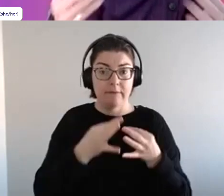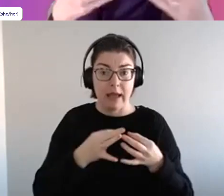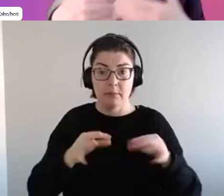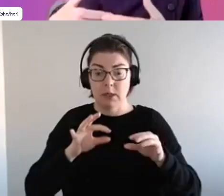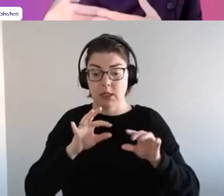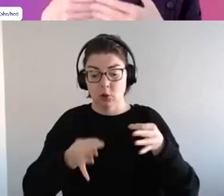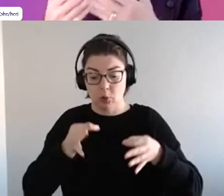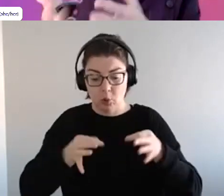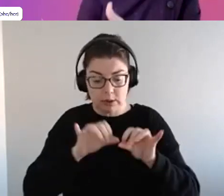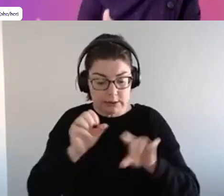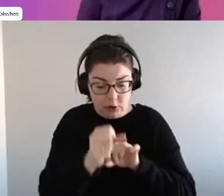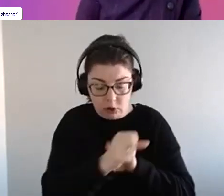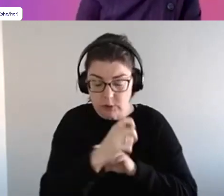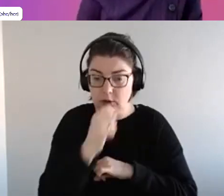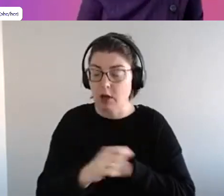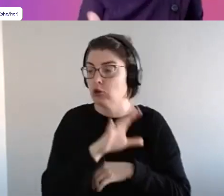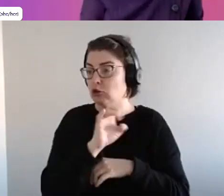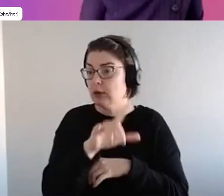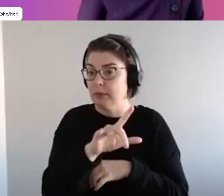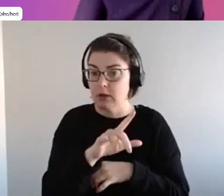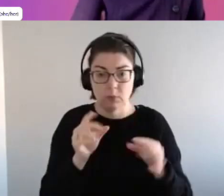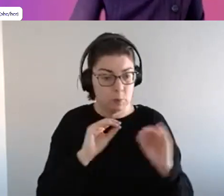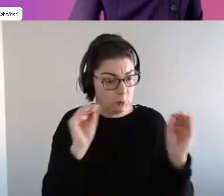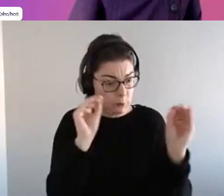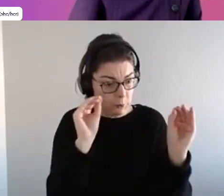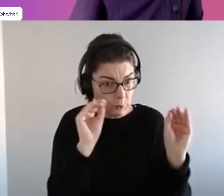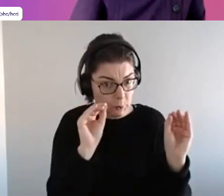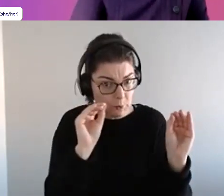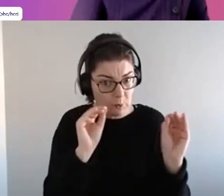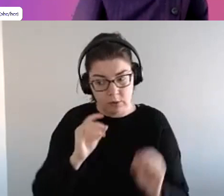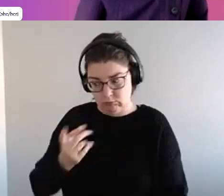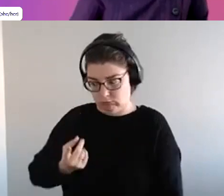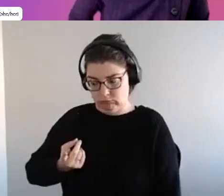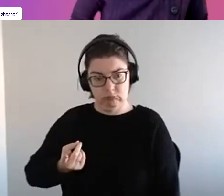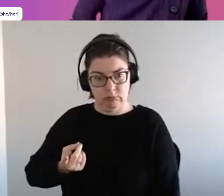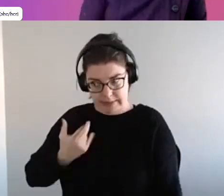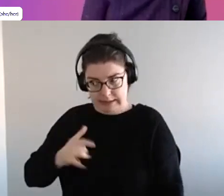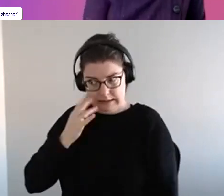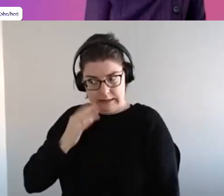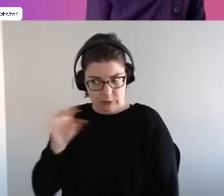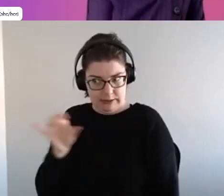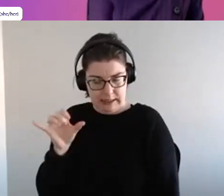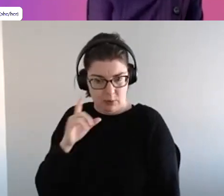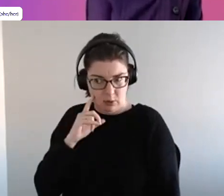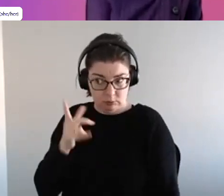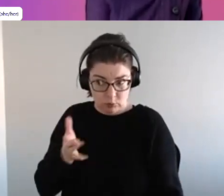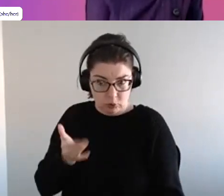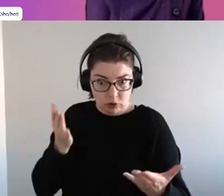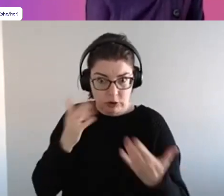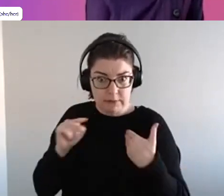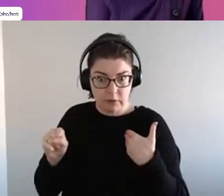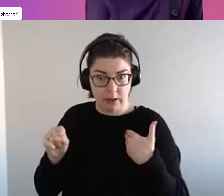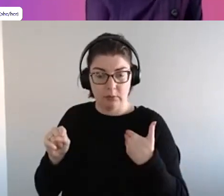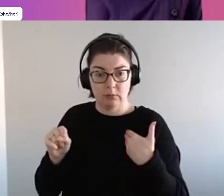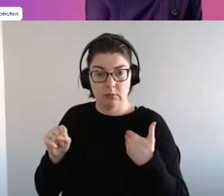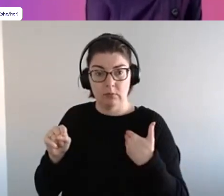il n'y a pas de litige devant les tribunaux de la famille ni devant le tribunal pénal alors qu'est-ce